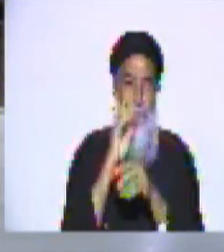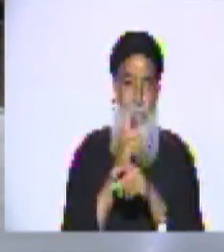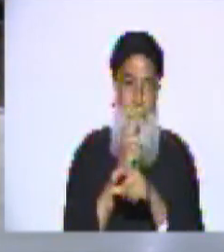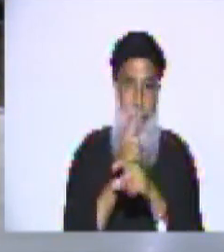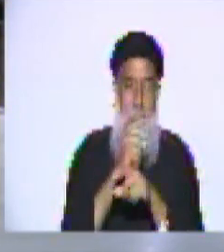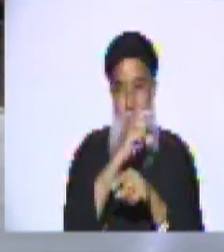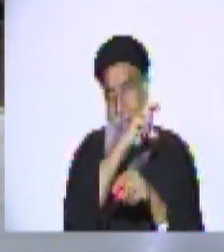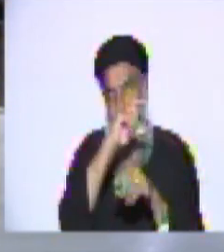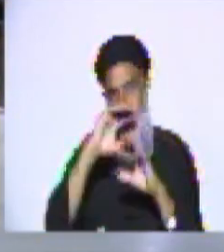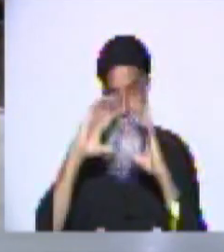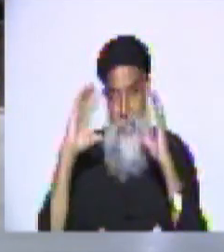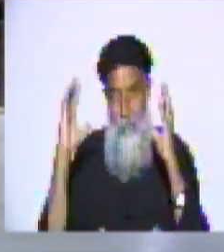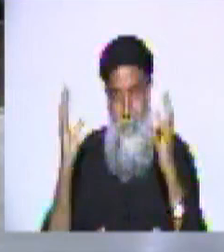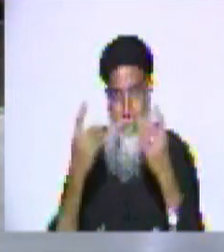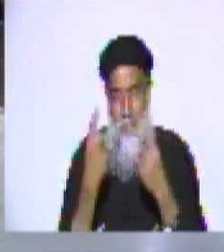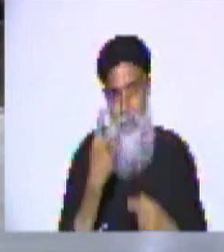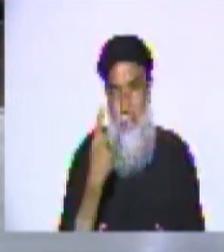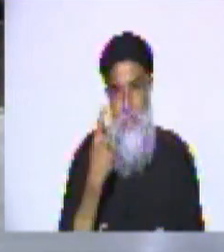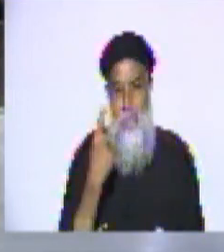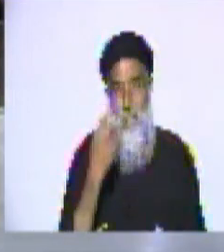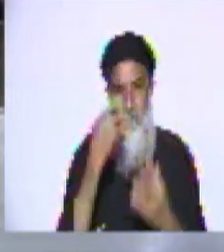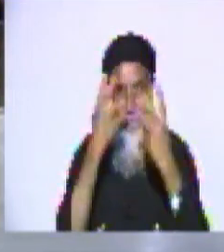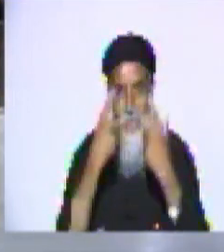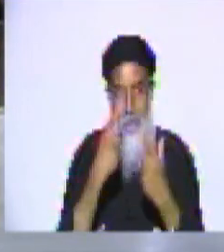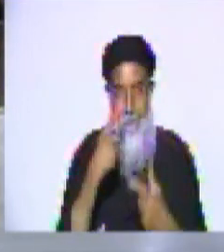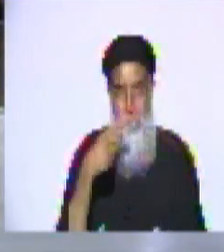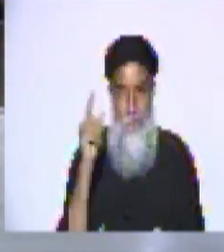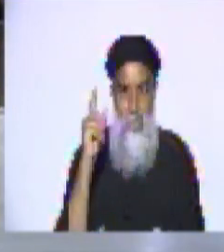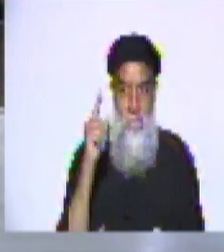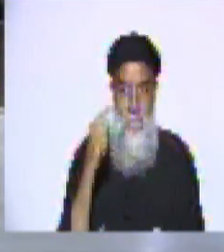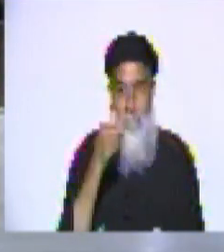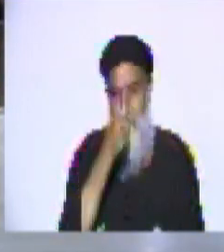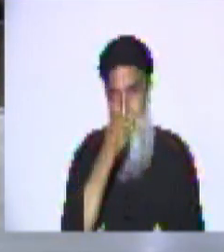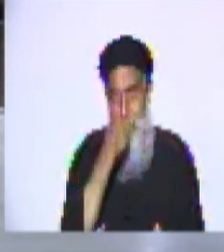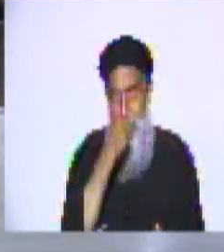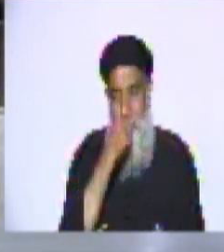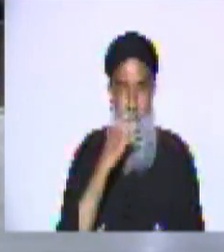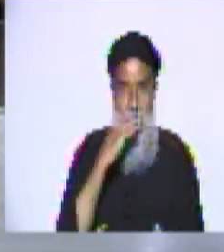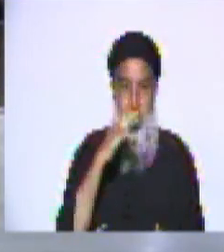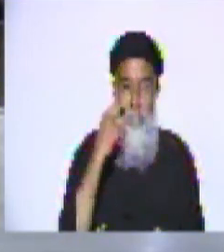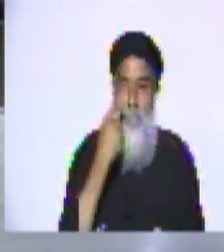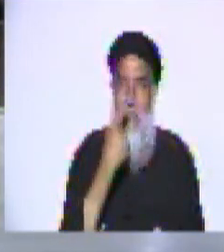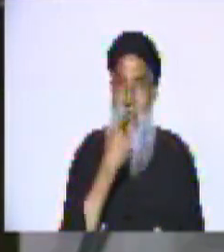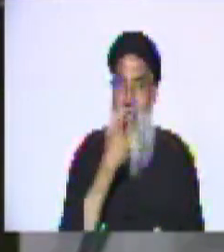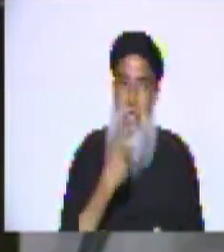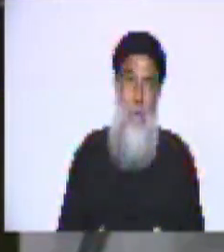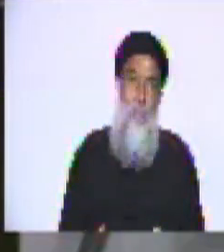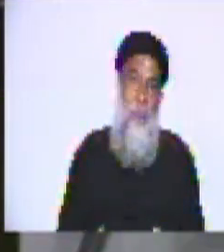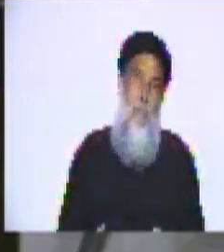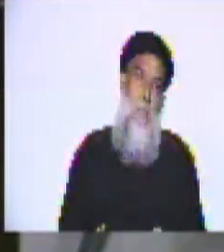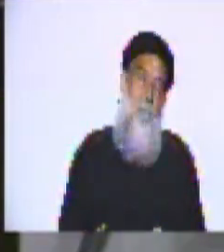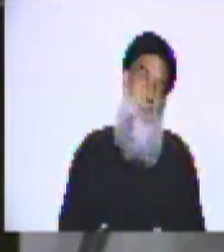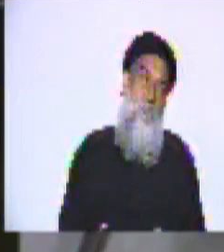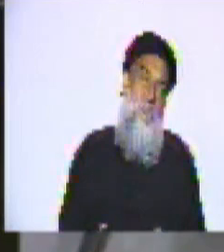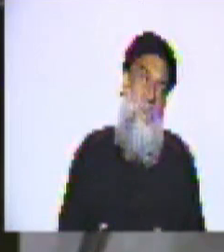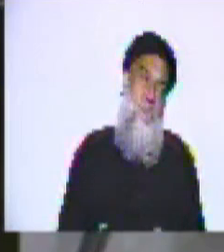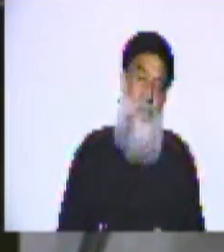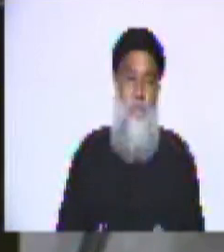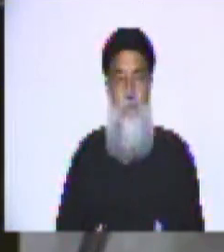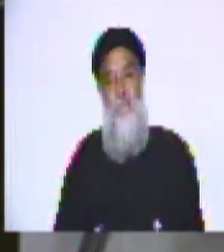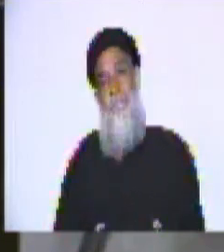كتوحيد، هل الطقس السنوي هو الصح ولا الطقس الحزيني هو الصح؟ وأصل